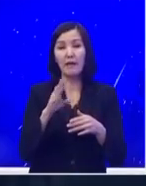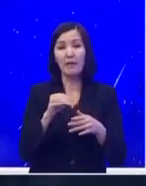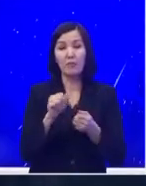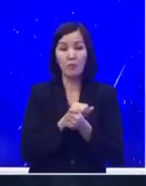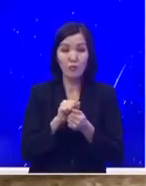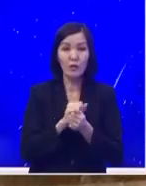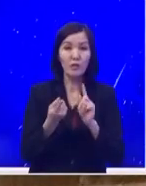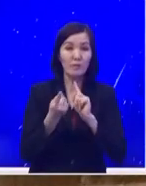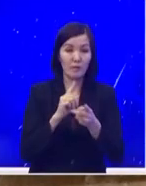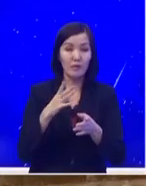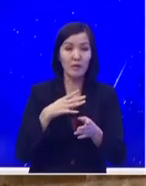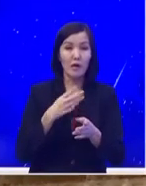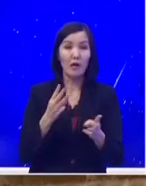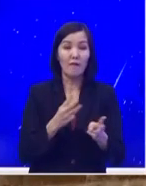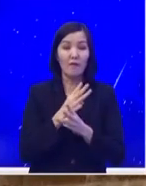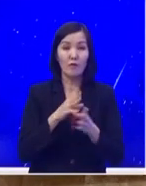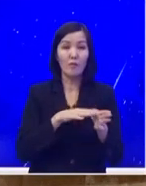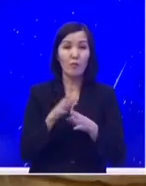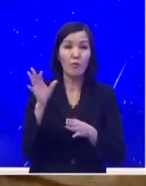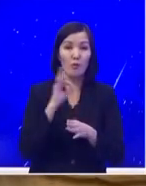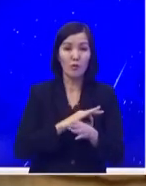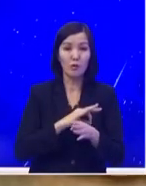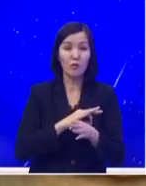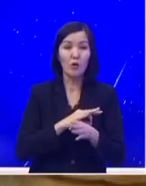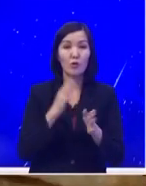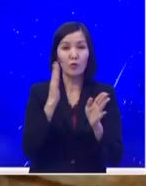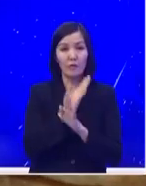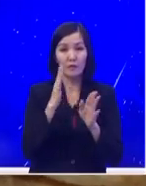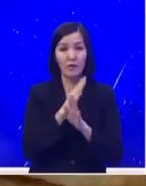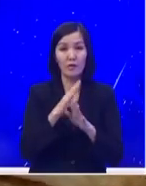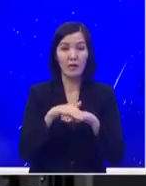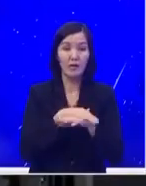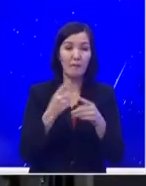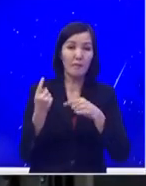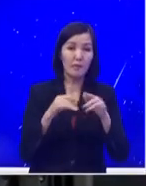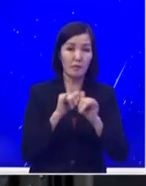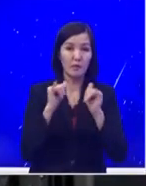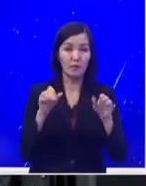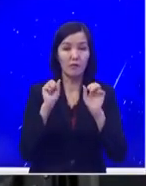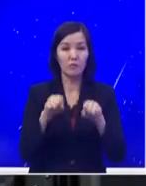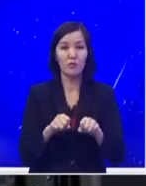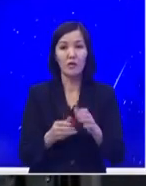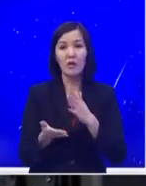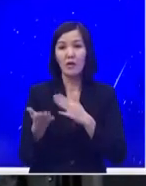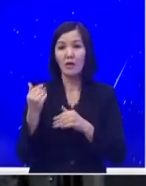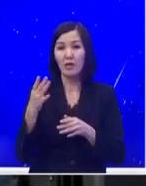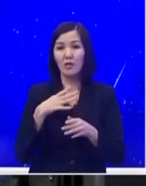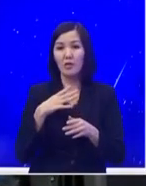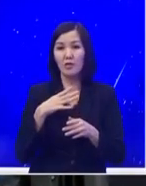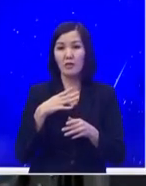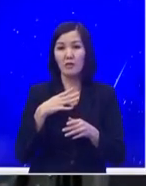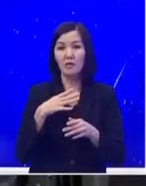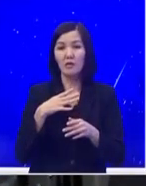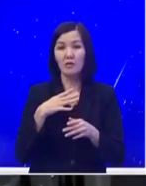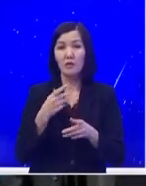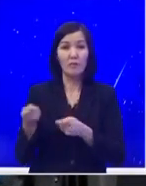Улан Бельдюбаев, задумка волонтера несет пользу не только окружающей среде, но и бизнесу. Раньше привозили как-то, и потом уже перестали